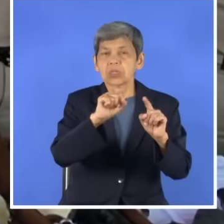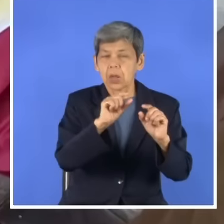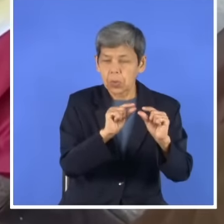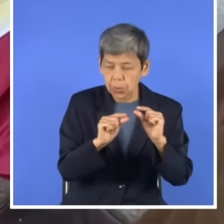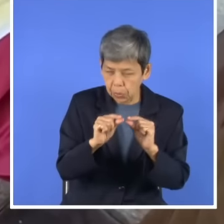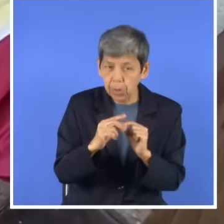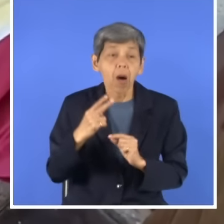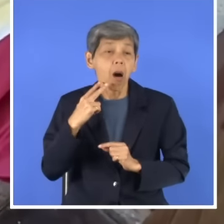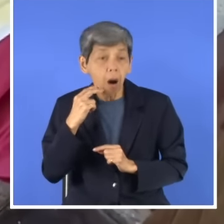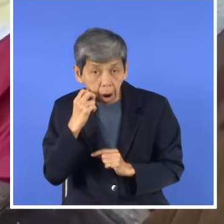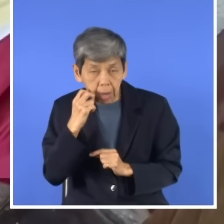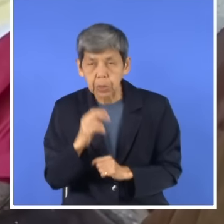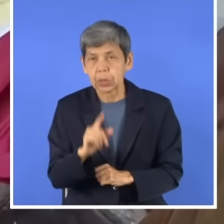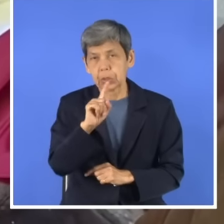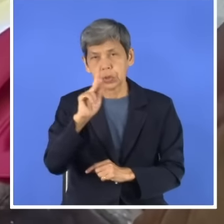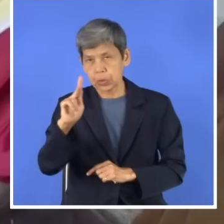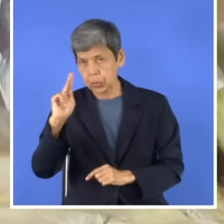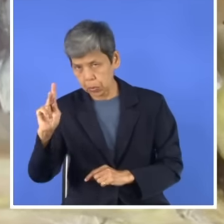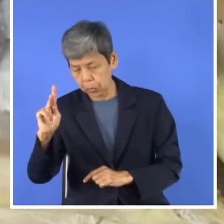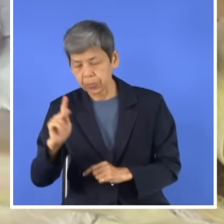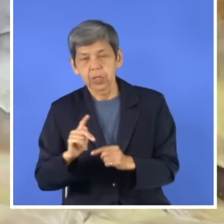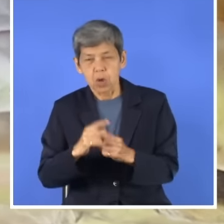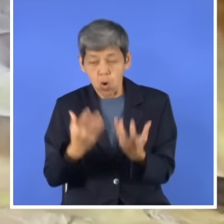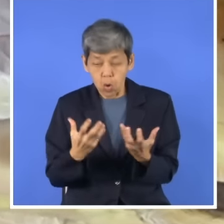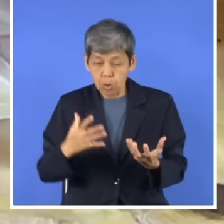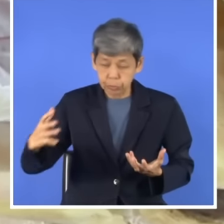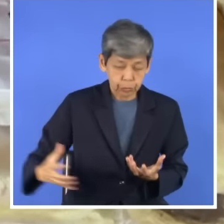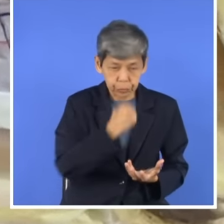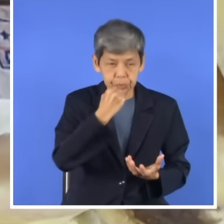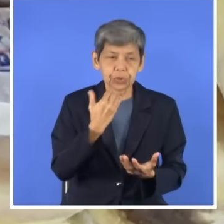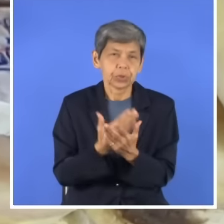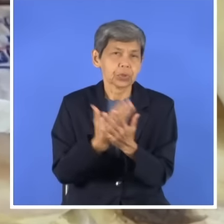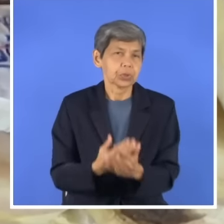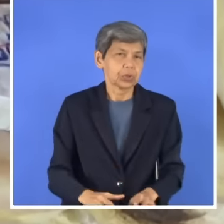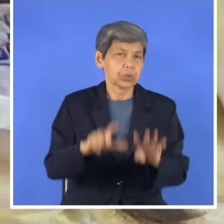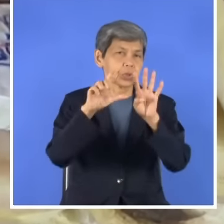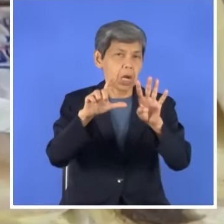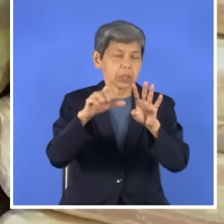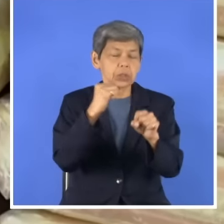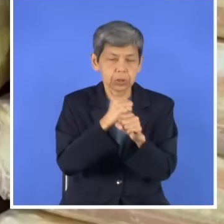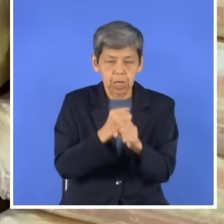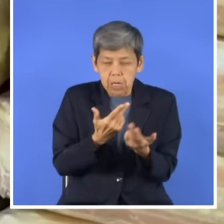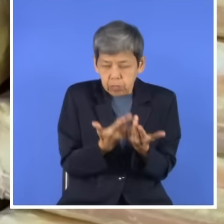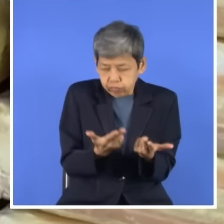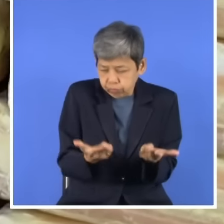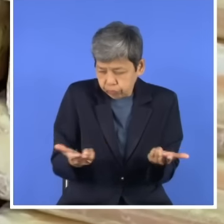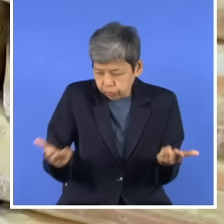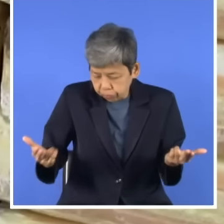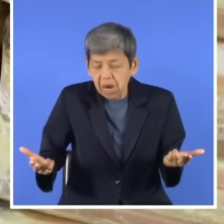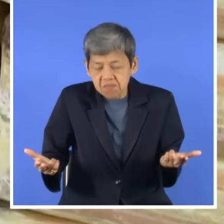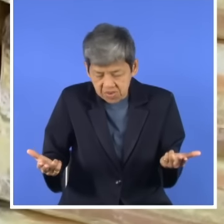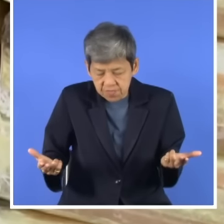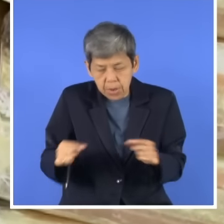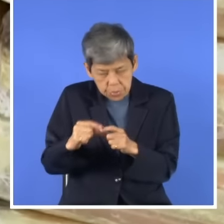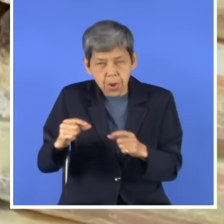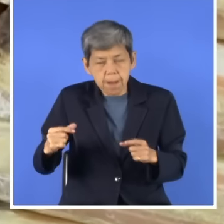าไอเนี่ยกิโลกว่าๆนะครับยึดทรัพย์เนี่ย4,000,000กว่าบาทจับปืนเนี่ย77กระบอกและก็กระสุนเนี่ยจำนวนม